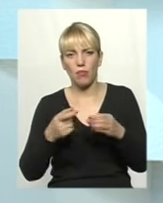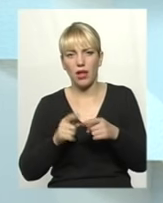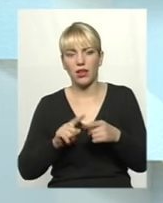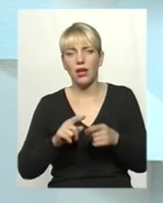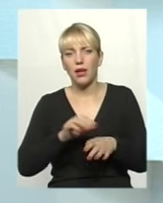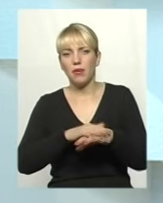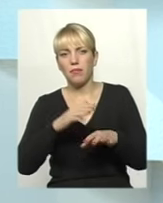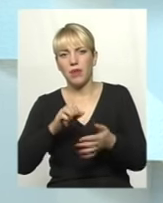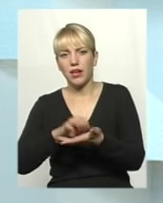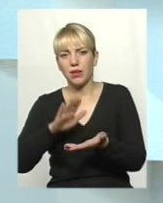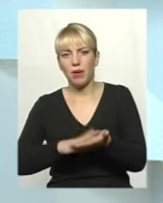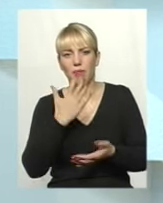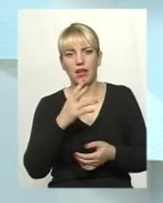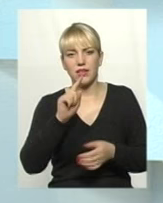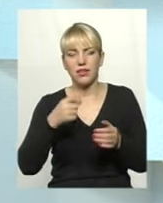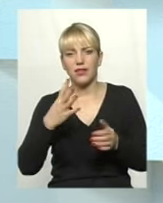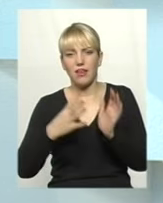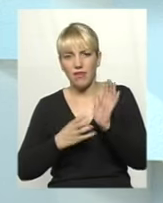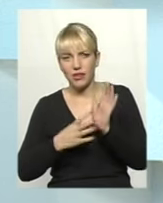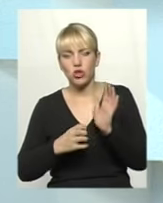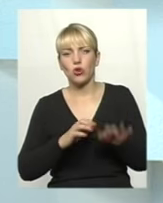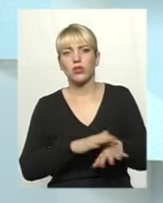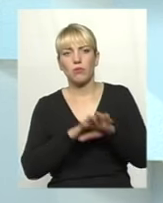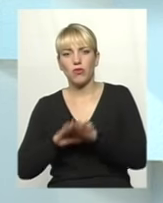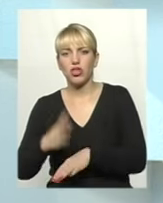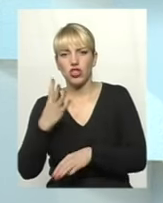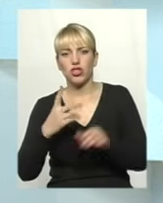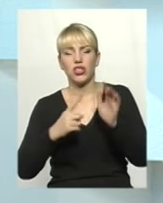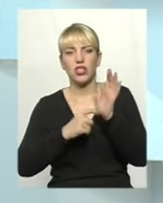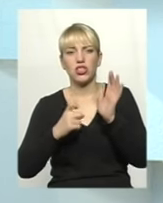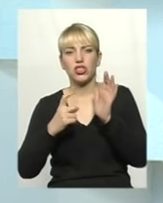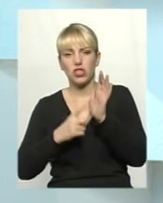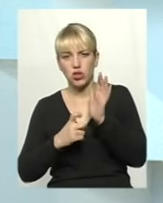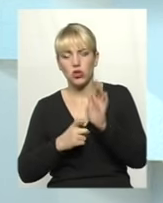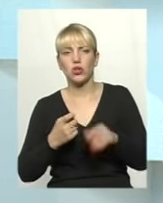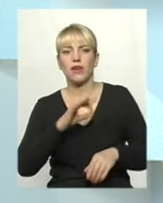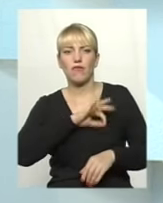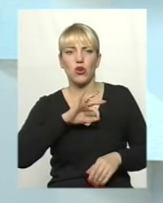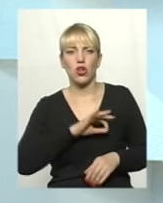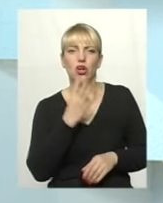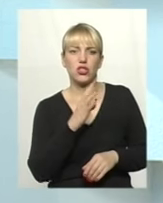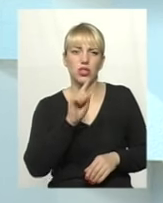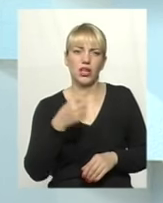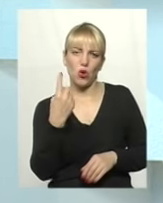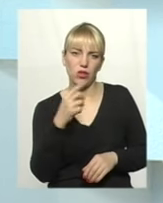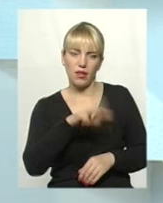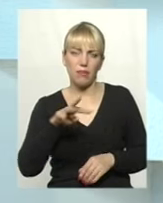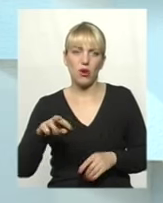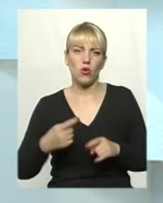передбачено 5 мільйонів 900, профінансовано 4,600, використання 4,1 мільйон